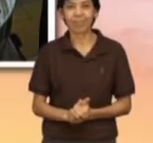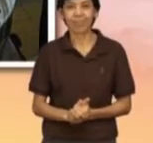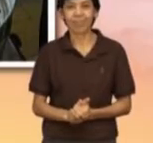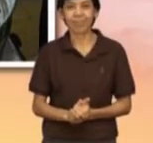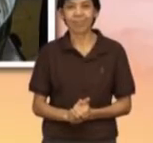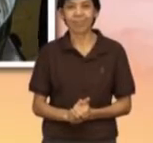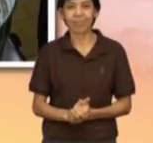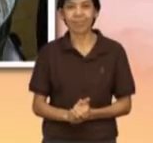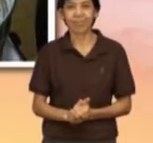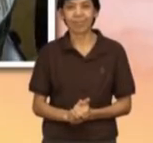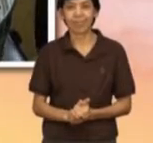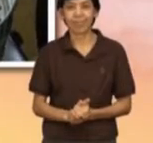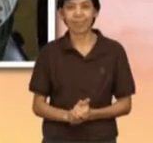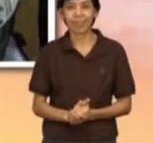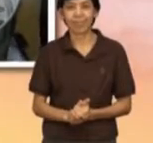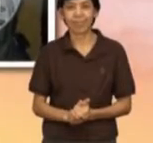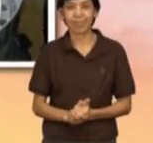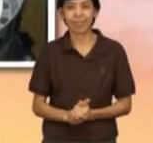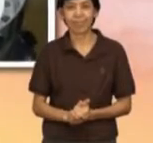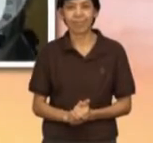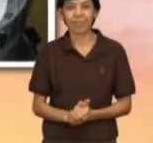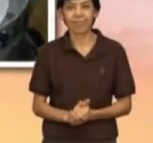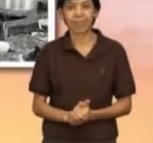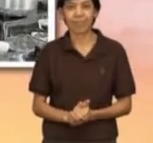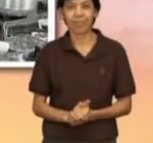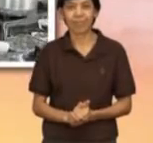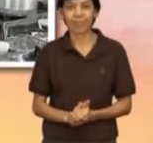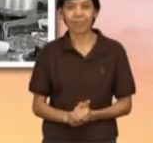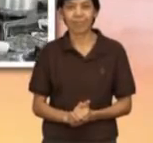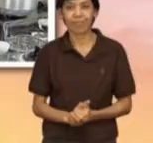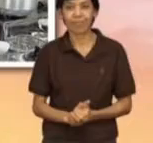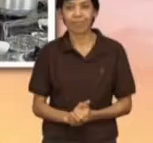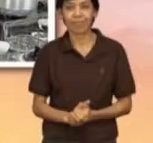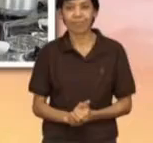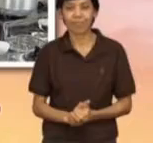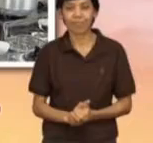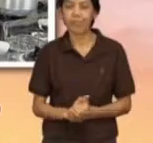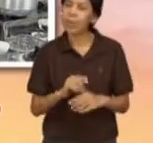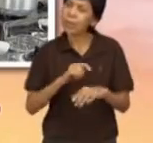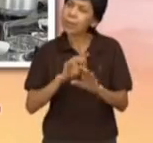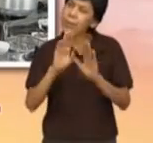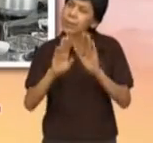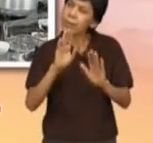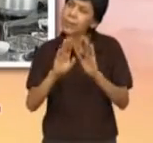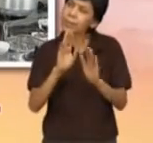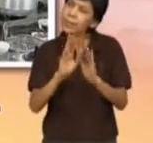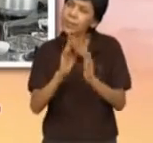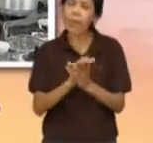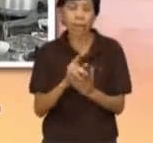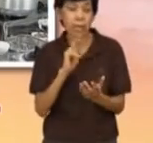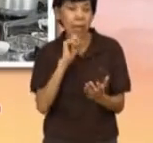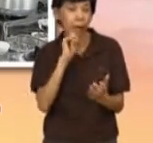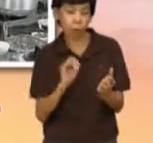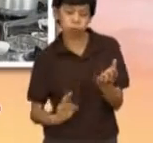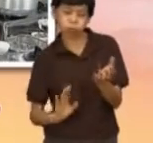ที่แล้วเดี๋ยวเรา สีแดงน่าทานชุด ค่ะเดี๋ยวเราเอา ประมาณกี่นาทีคะเนี่ย ประมาณถ้าน้ำเดือดๆเนี่ย5